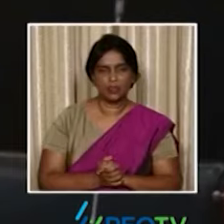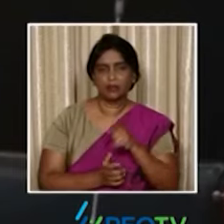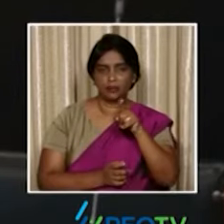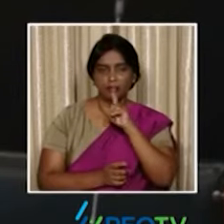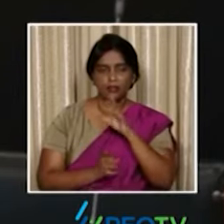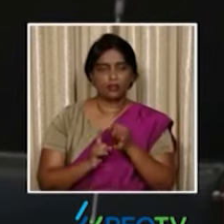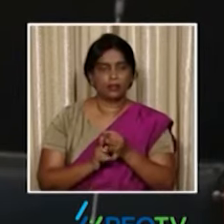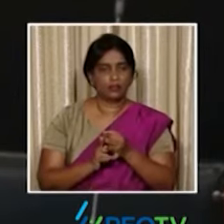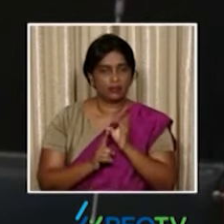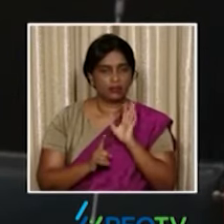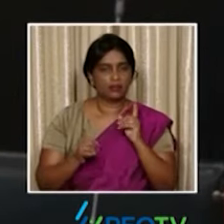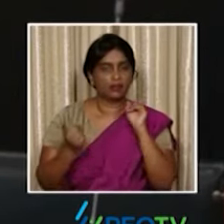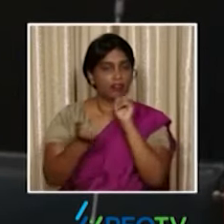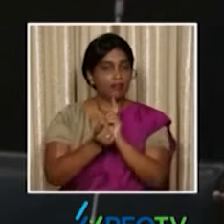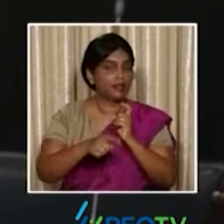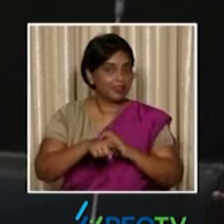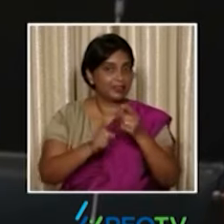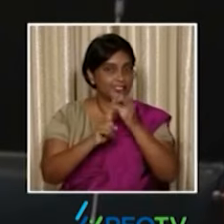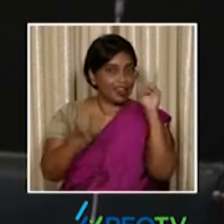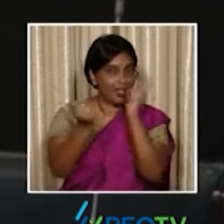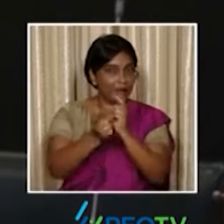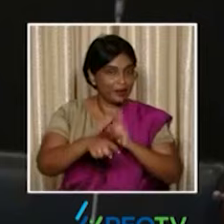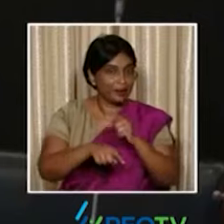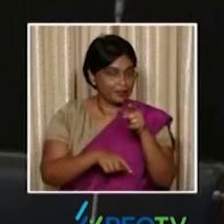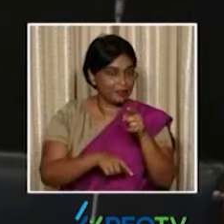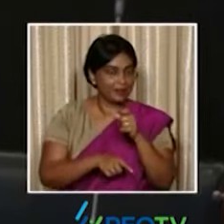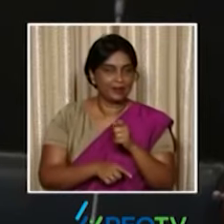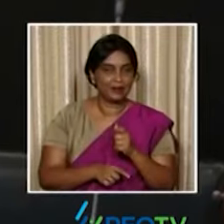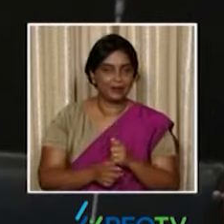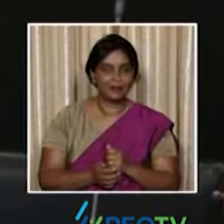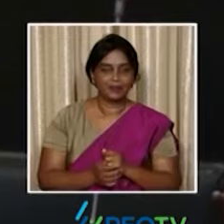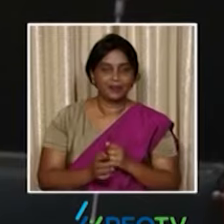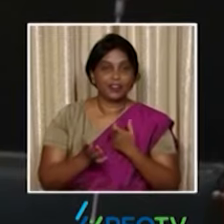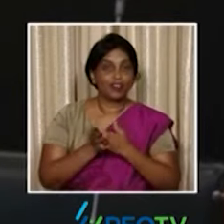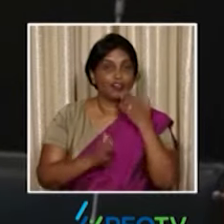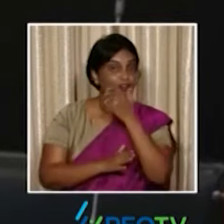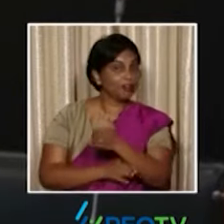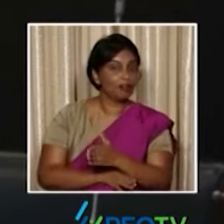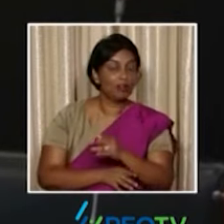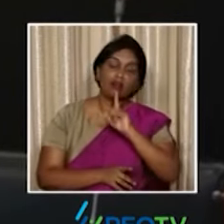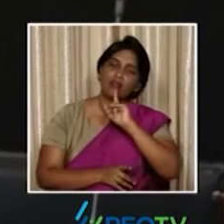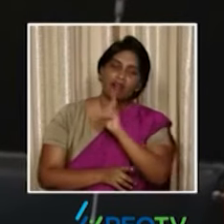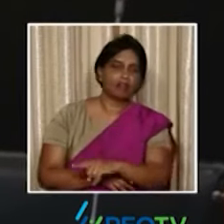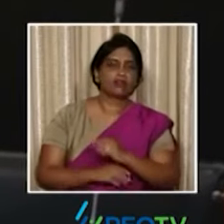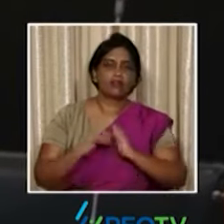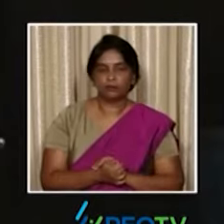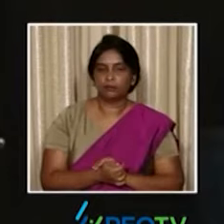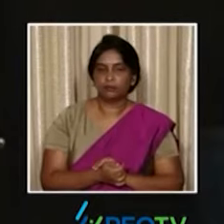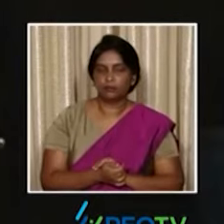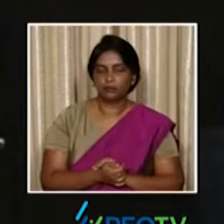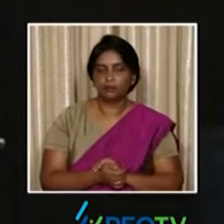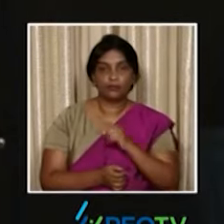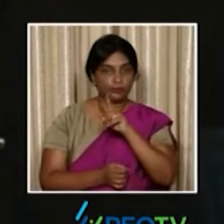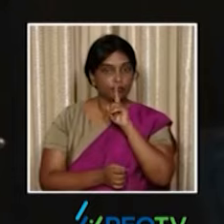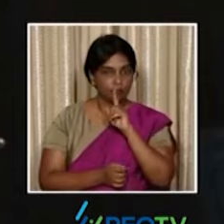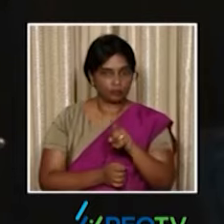ජනාධිපතිතුමාත් හම්බෙන්න වෙලාවල් තියෙනවනේ. කාමරේ හරියට කියන්න මොන ක්‍රමයකටද ඕනේ කියලා. ඔතුමා